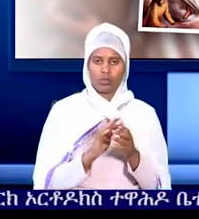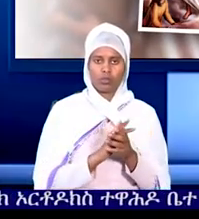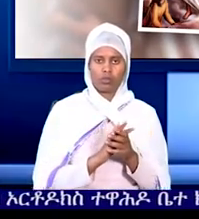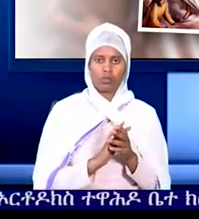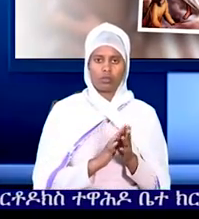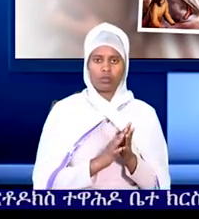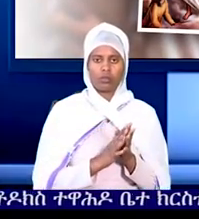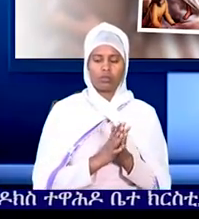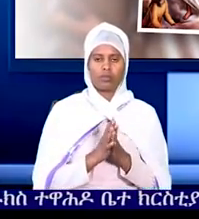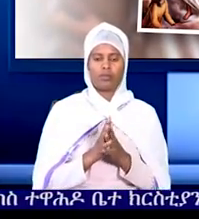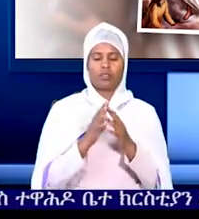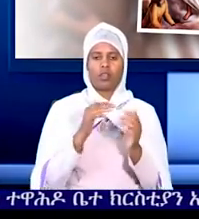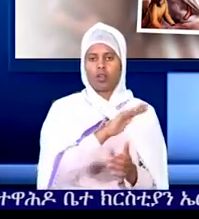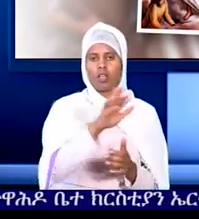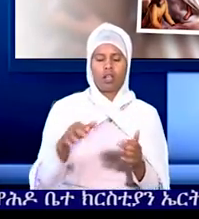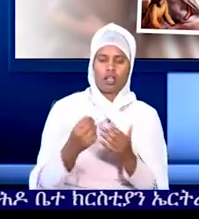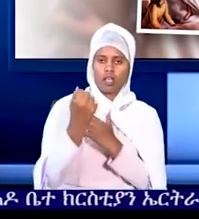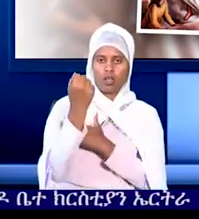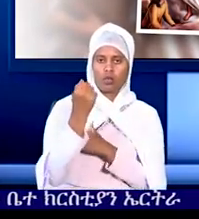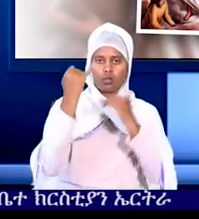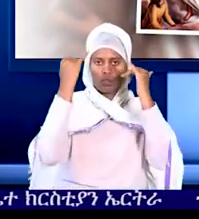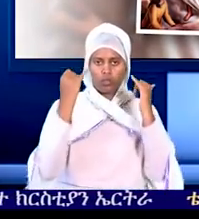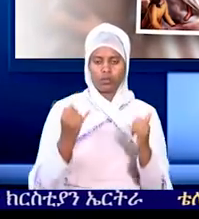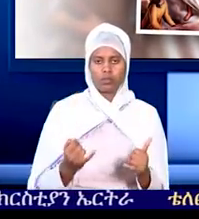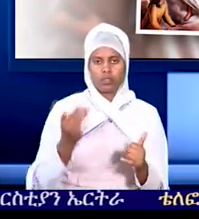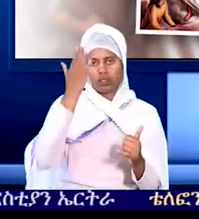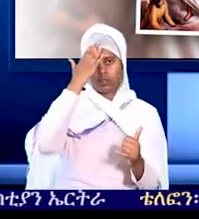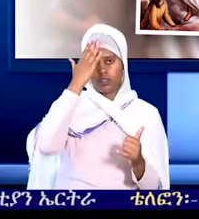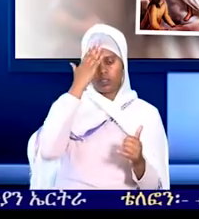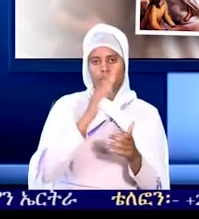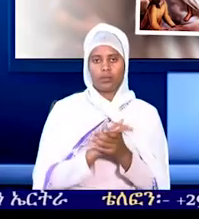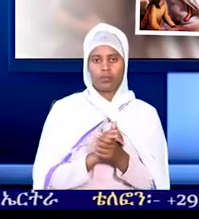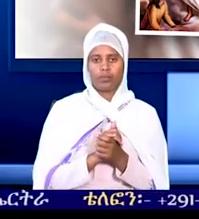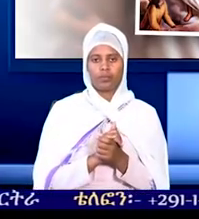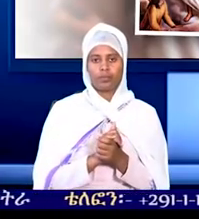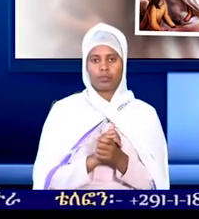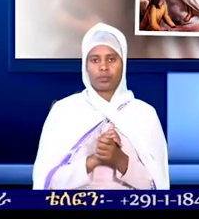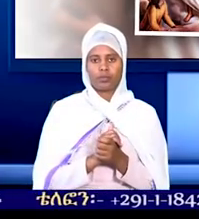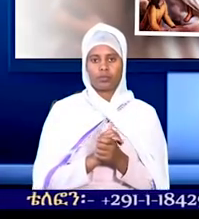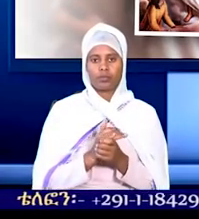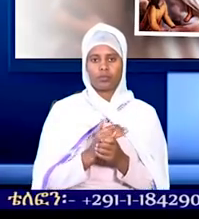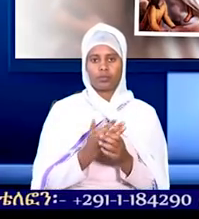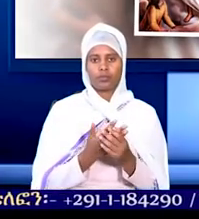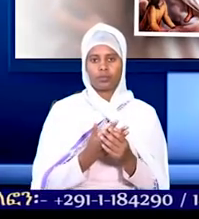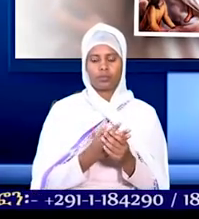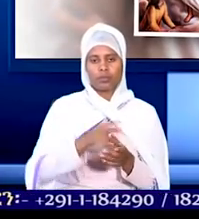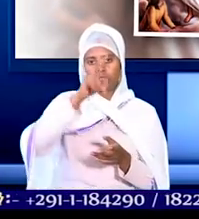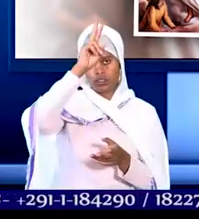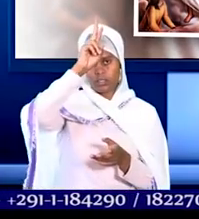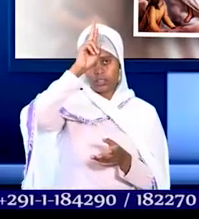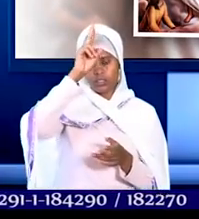ኢና። በዚ መሰረት ዝምበዓር ምእንታን ሓይሉን ክብሩን ክፈልጥ